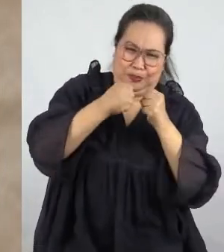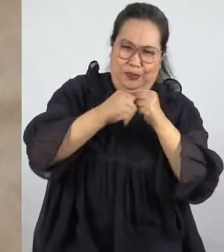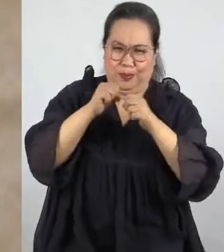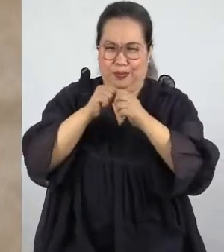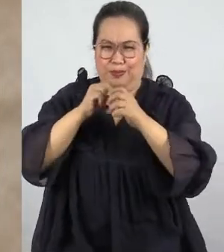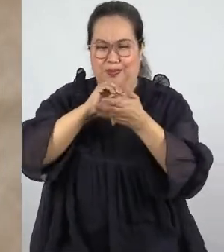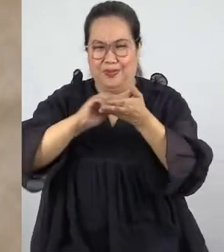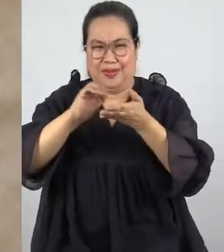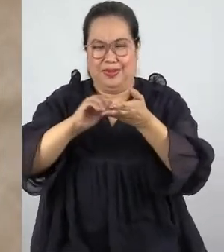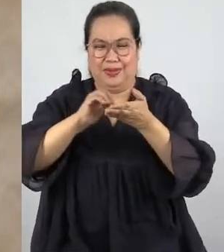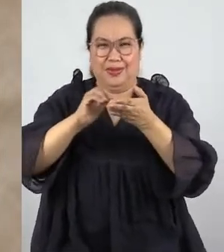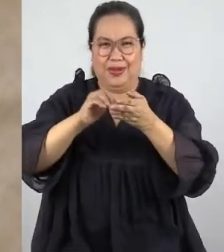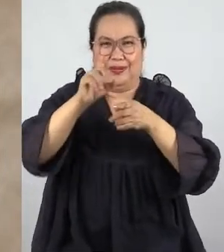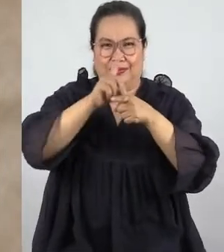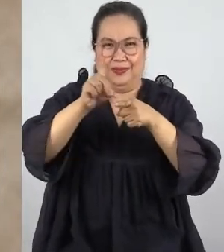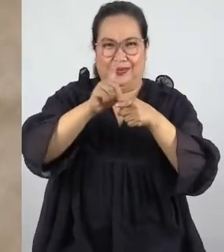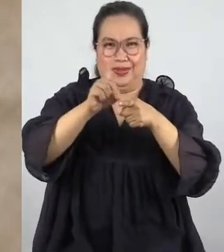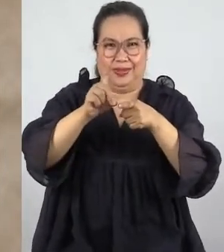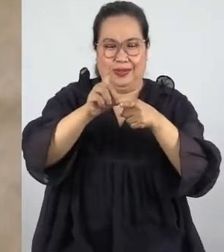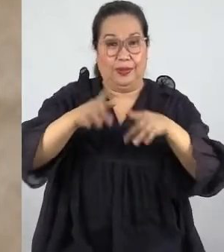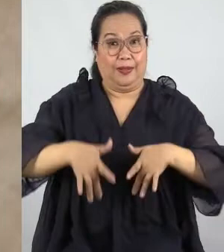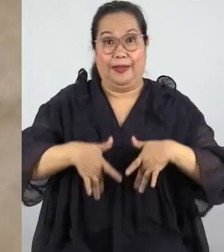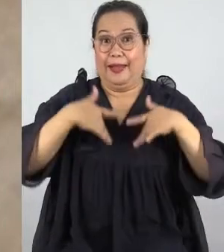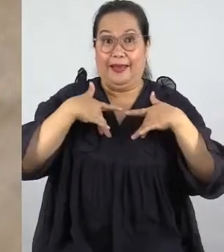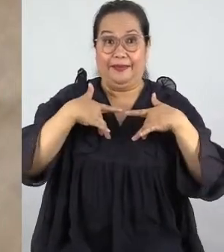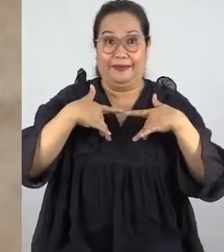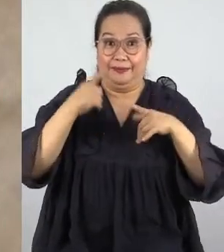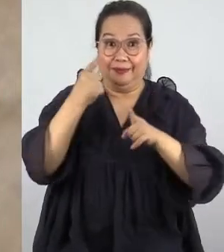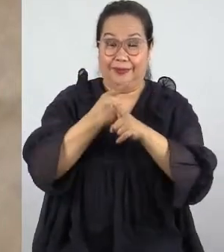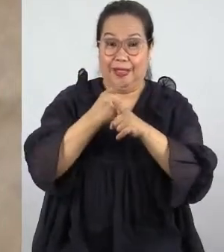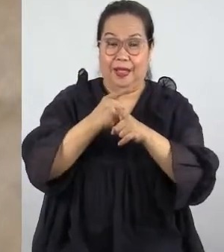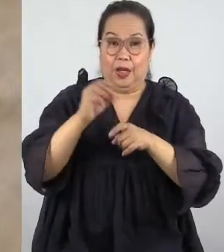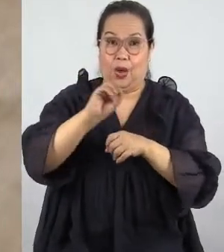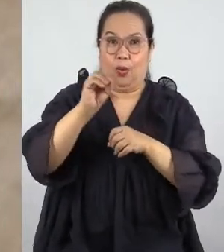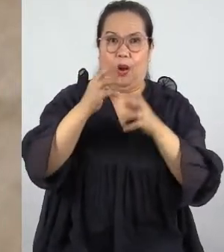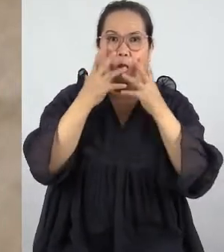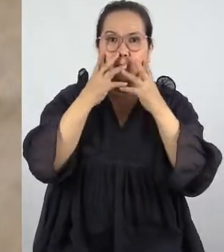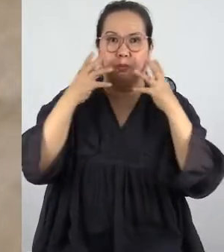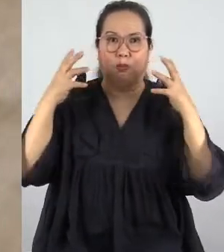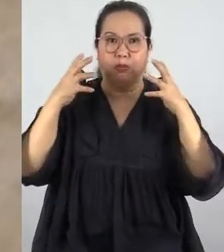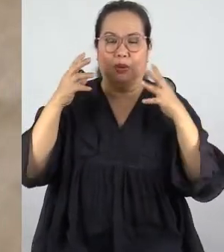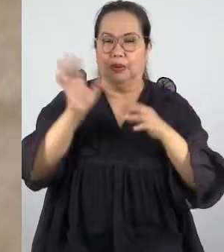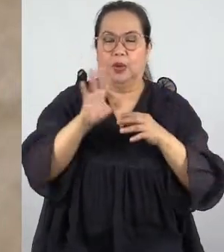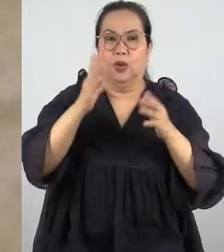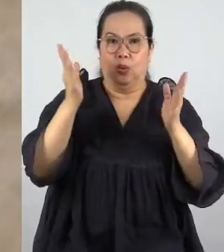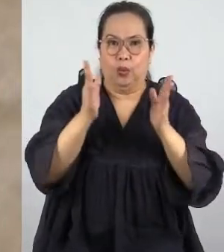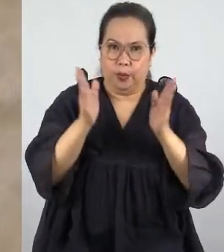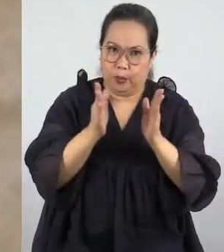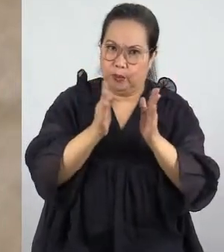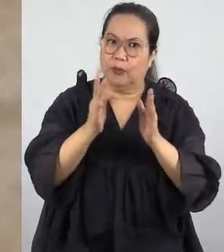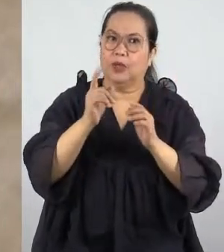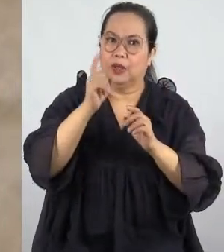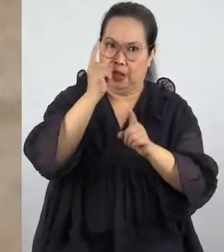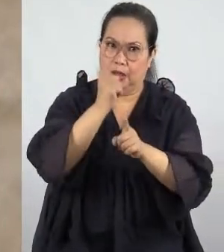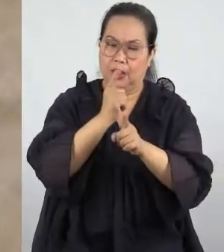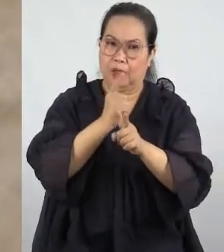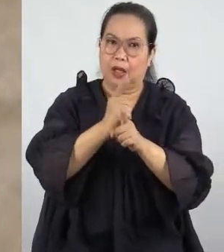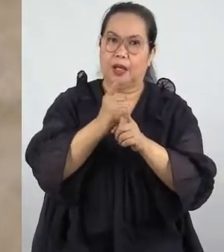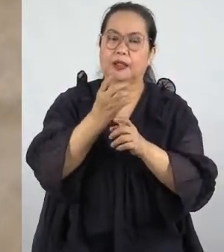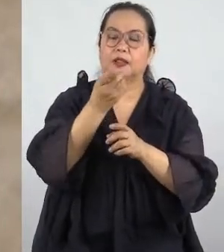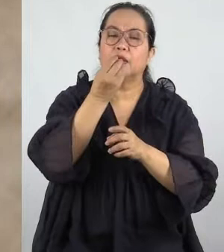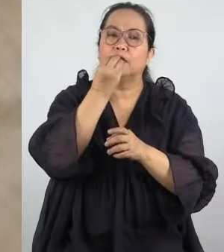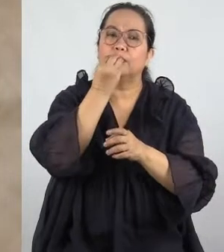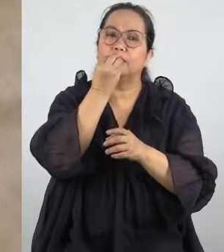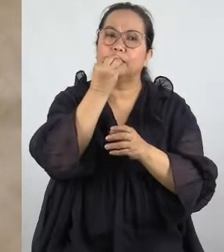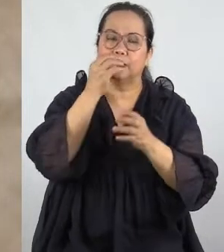atleta, disiplinado sa kanilang buhay. Hindi ba? Hindi sila nagpapataba, palagi silang payat, palagi silang nakajeta,